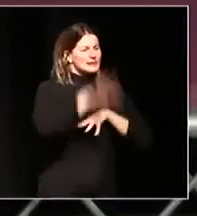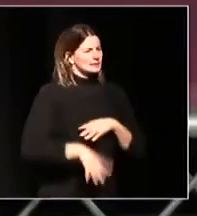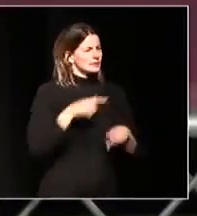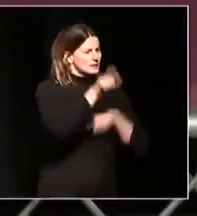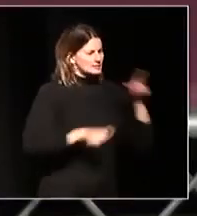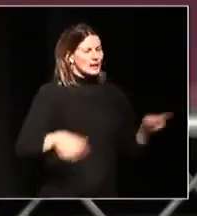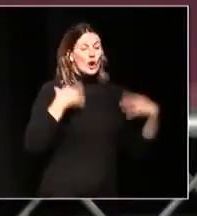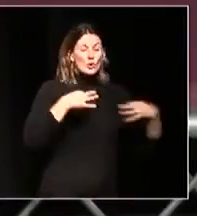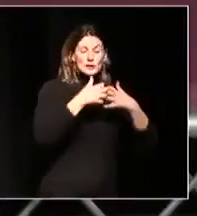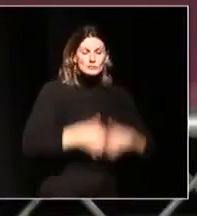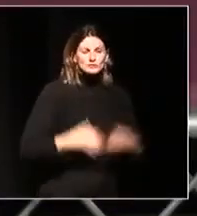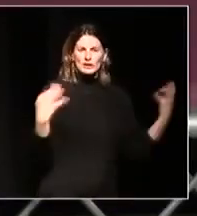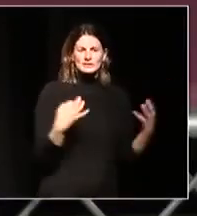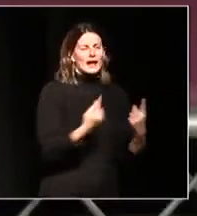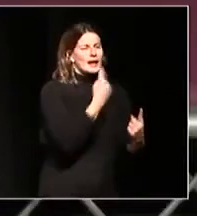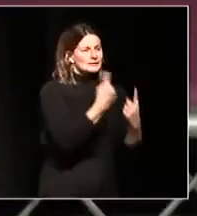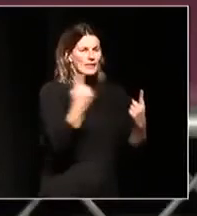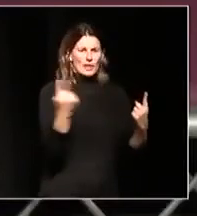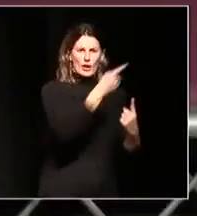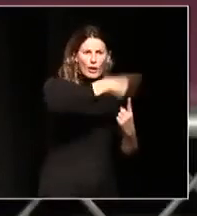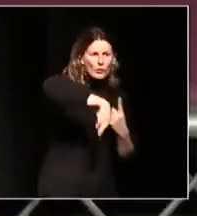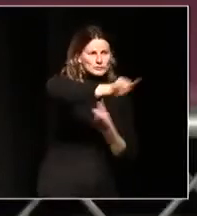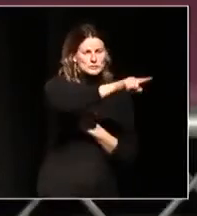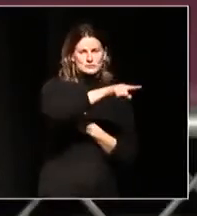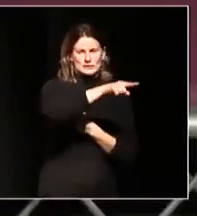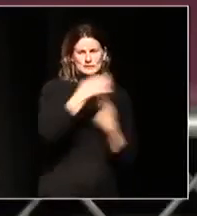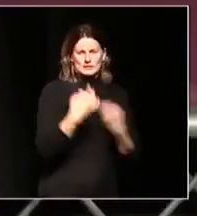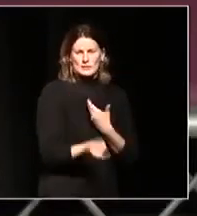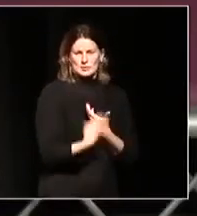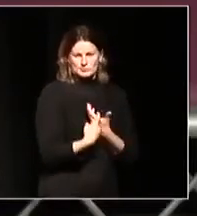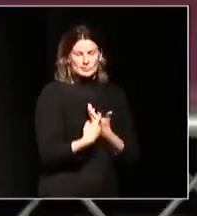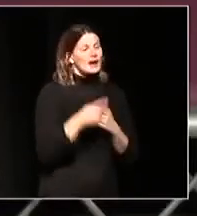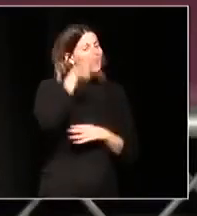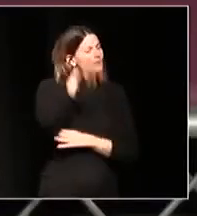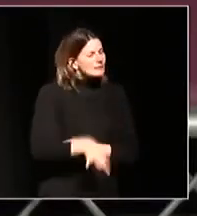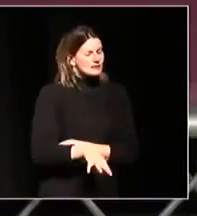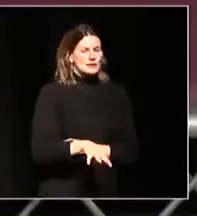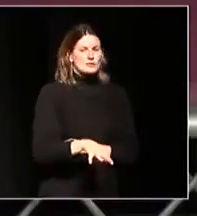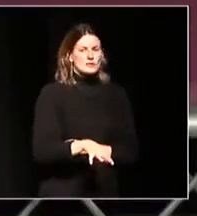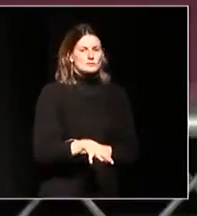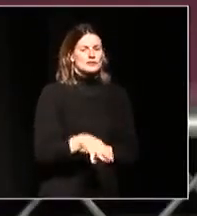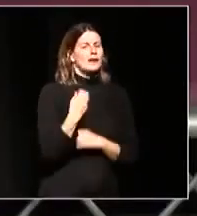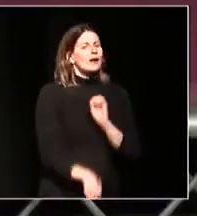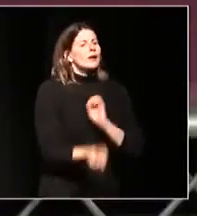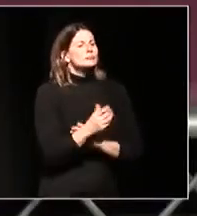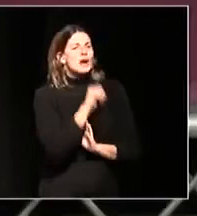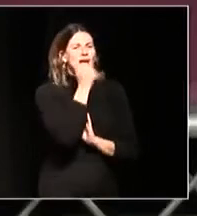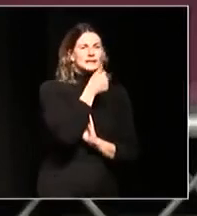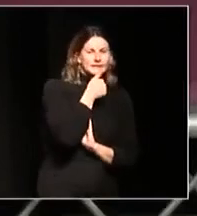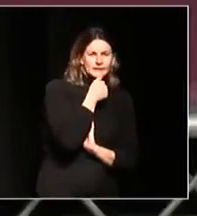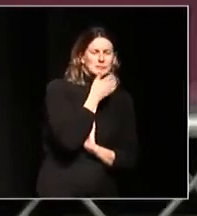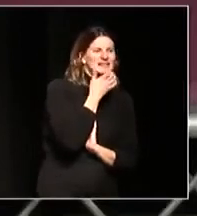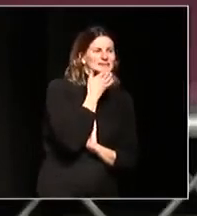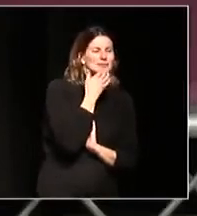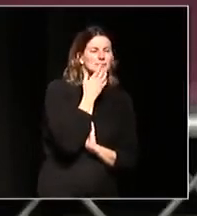un motor per fer-ho, que és cadascun i cadascuna de nosaltres. Catalunya no l'aixequen ni l'aixecaran